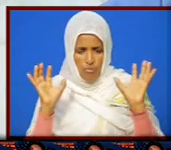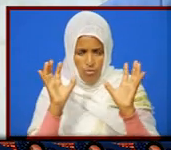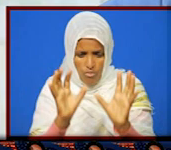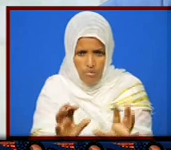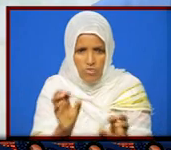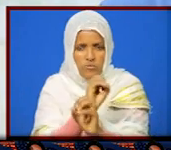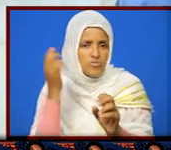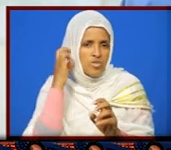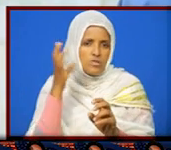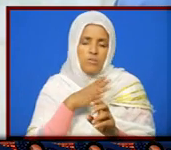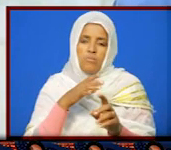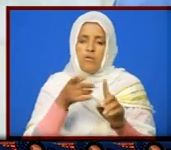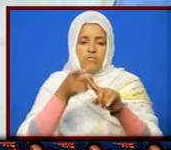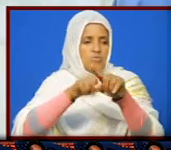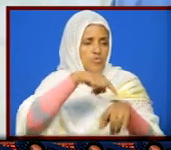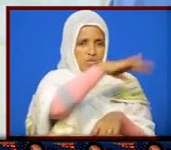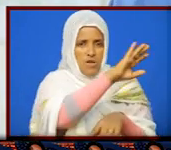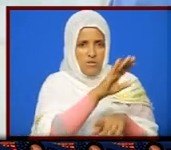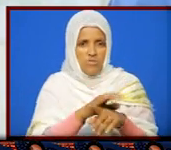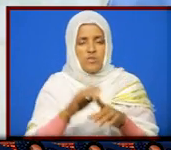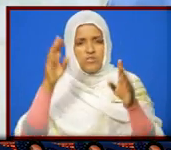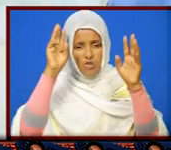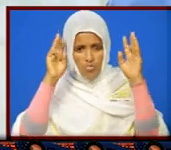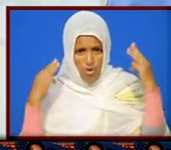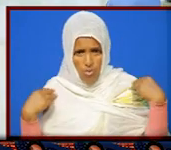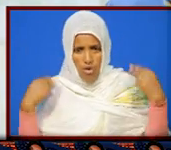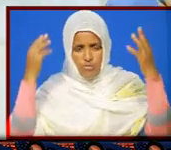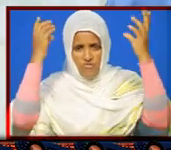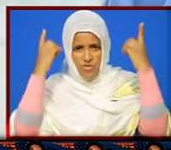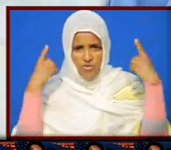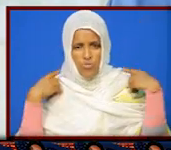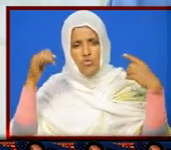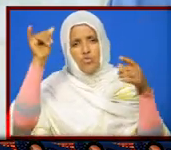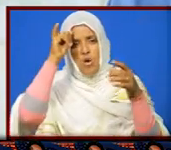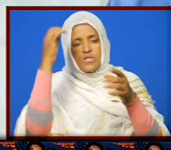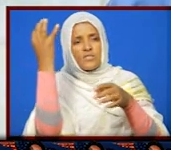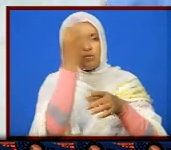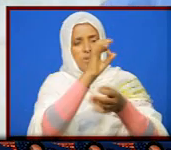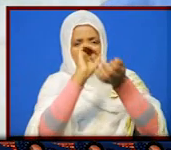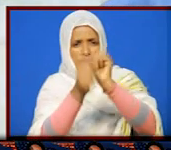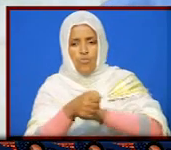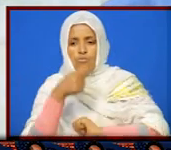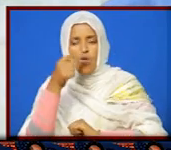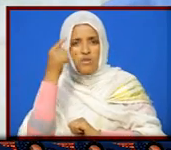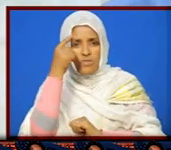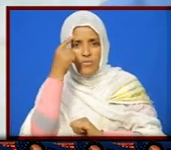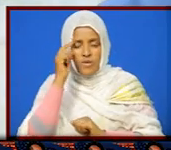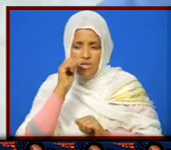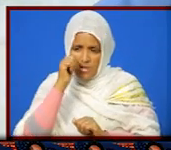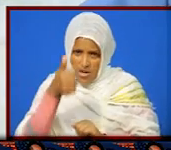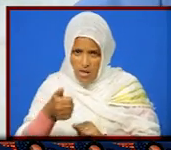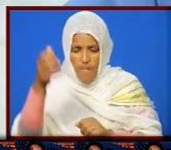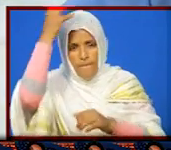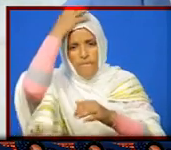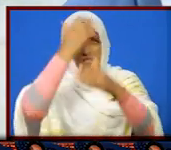ቤተ ክርስቲያን ይመጣል፣ ምንም ሳይሰማ ነው የሚመለሰው። ሰዱቃውያንም ፈሪሳውያንም ዮሐንስ ስብከት ይቀይራል ብለው ነበር የሚያስቡት።